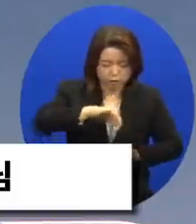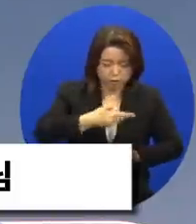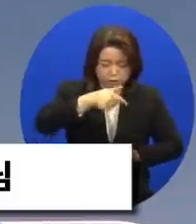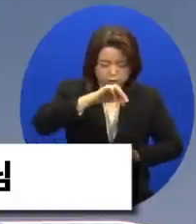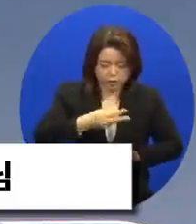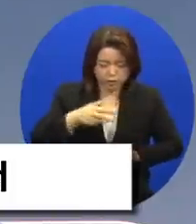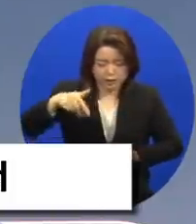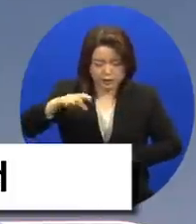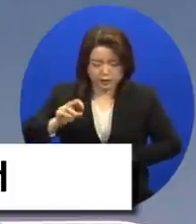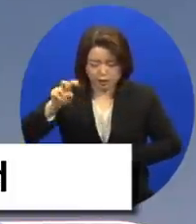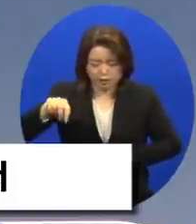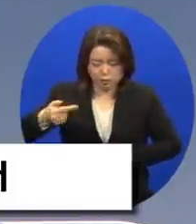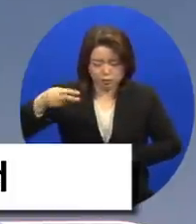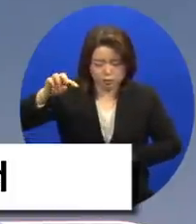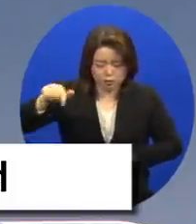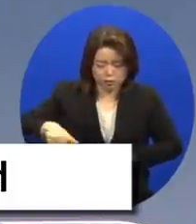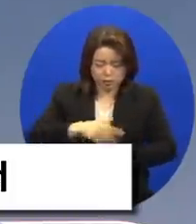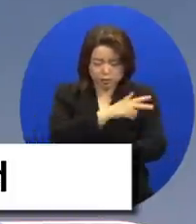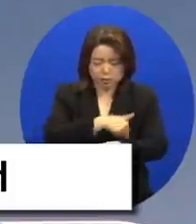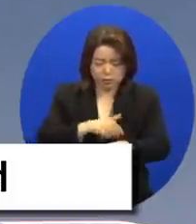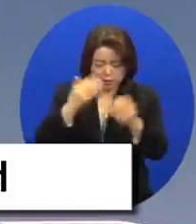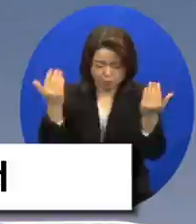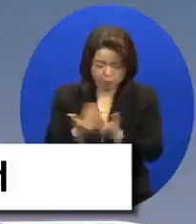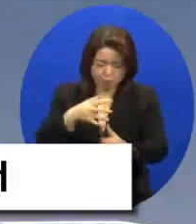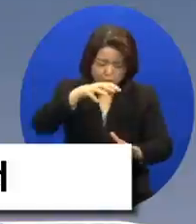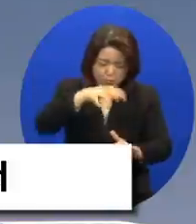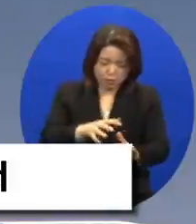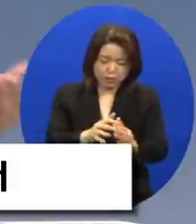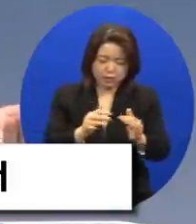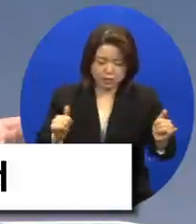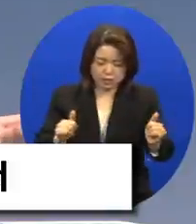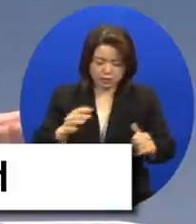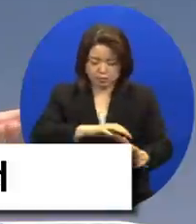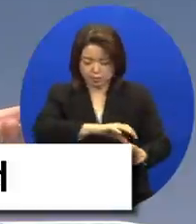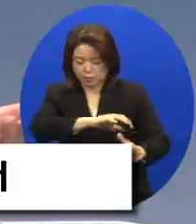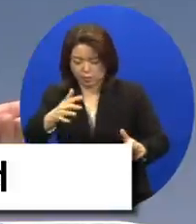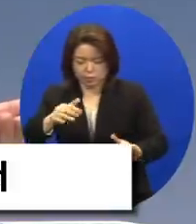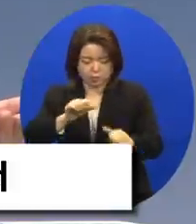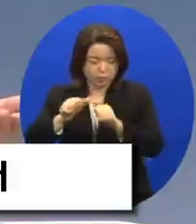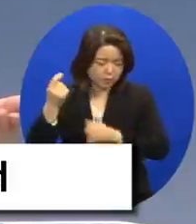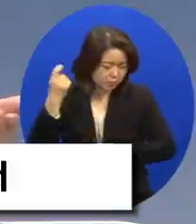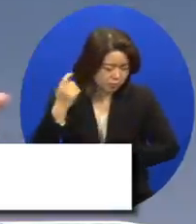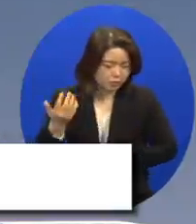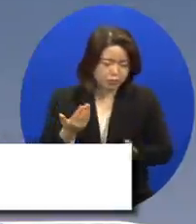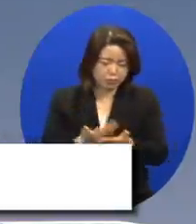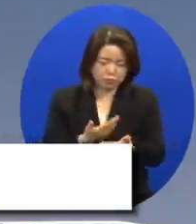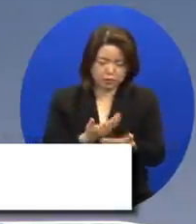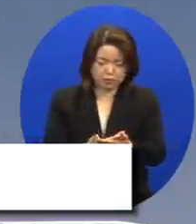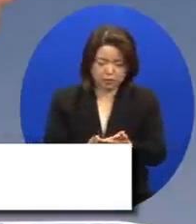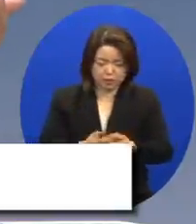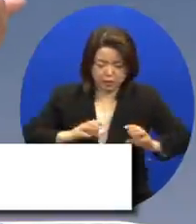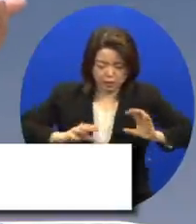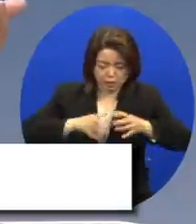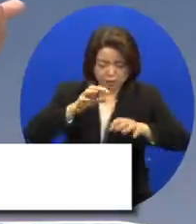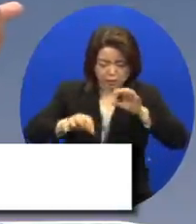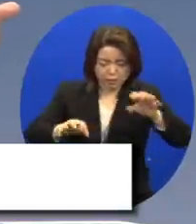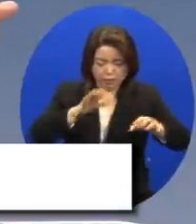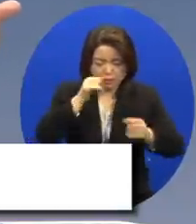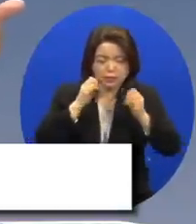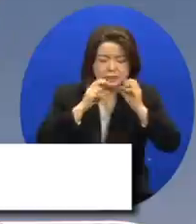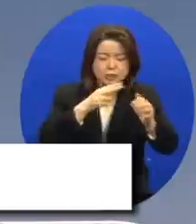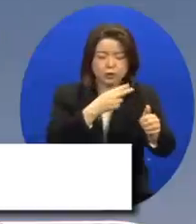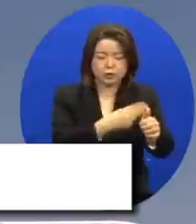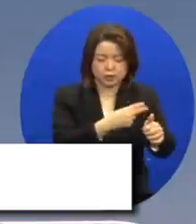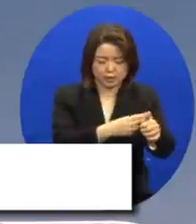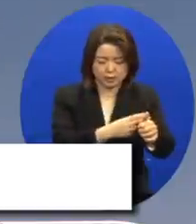집사님 그리고 모든 억류된 이들에게 석방 의 소식을 주소서 열방에 있는 선교사님들